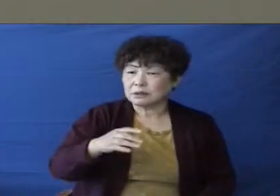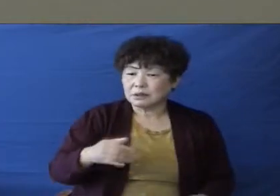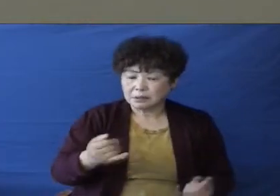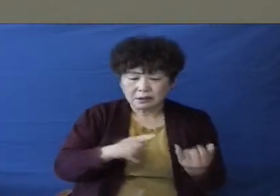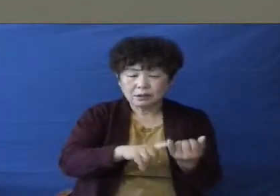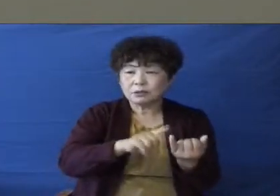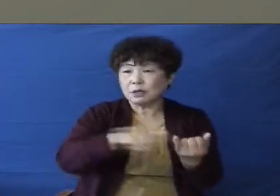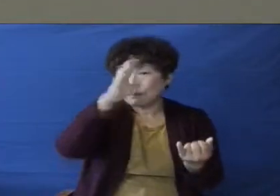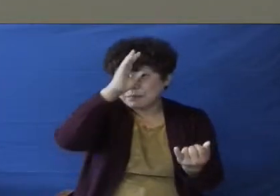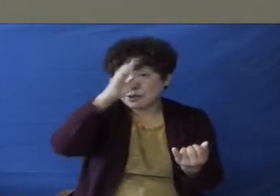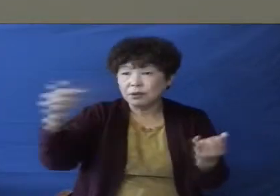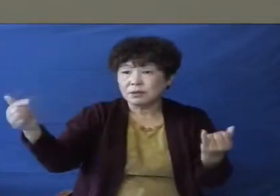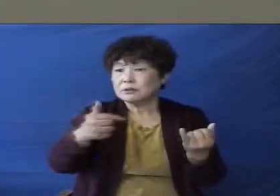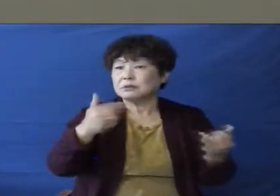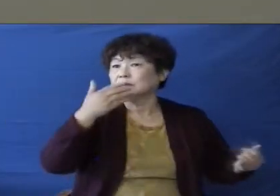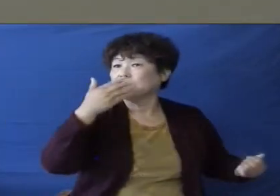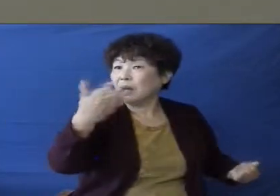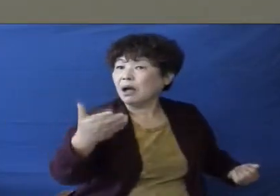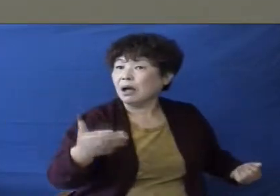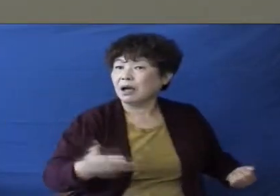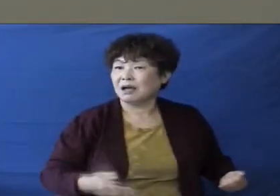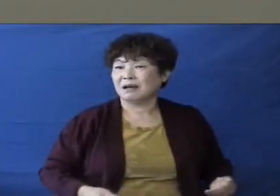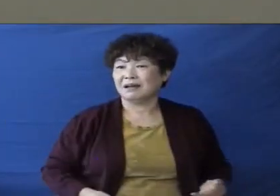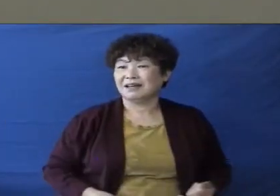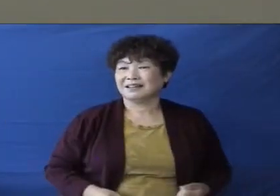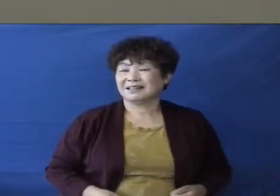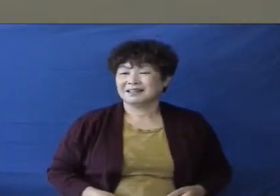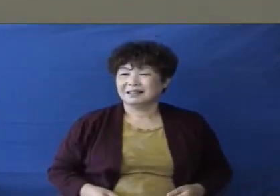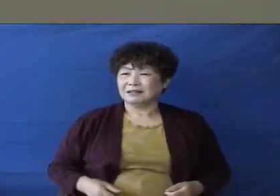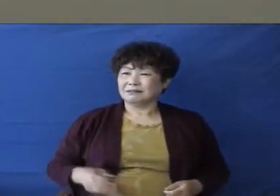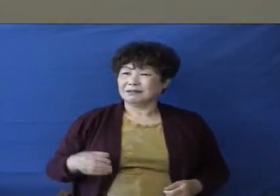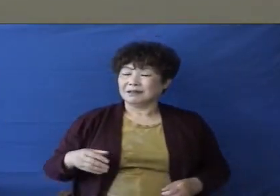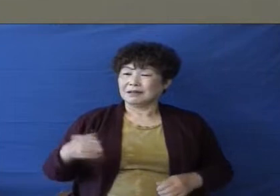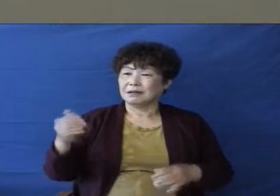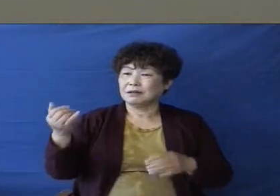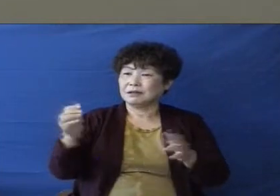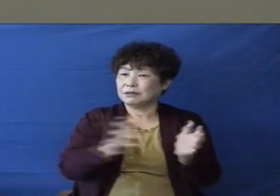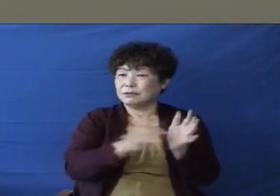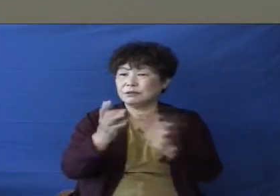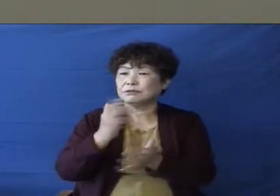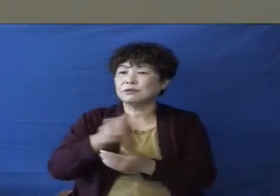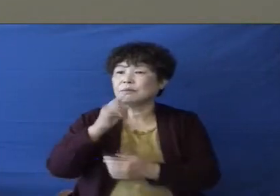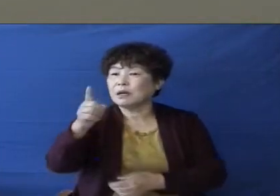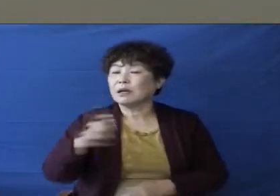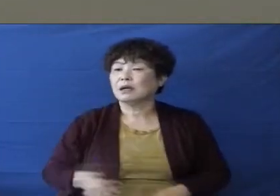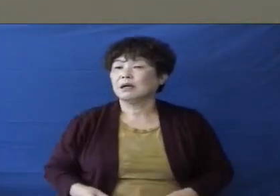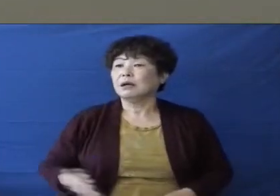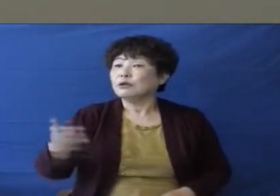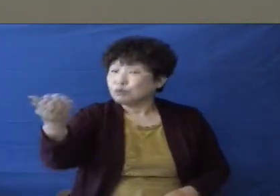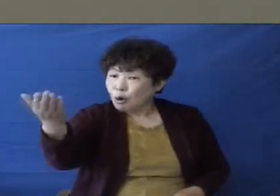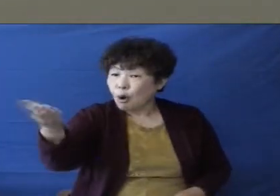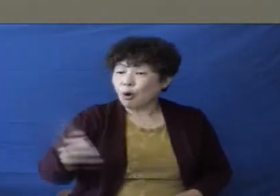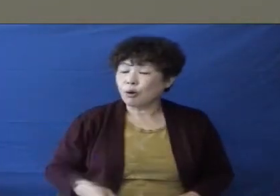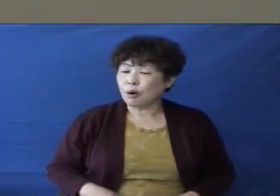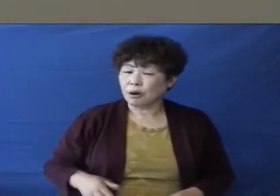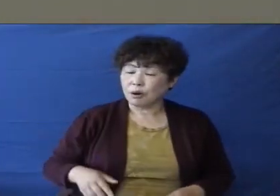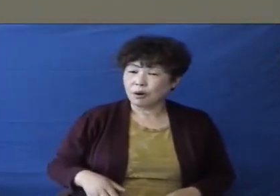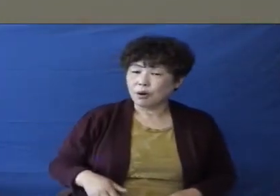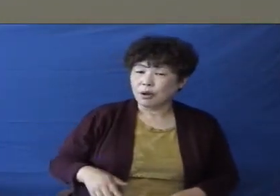얘기를 하는 거예요 야 또 내들은 우양 간의 소나 양이나 염소 있으면 그거